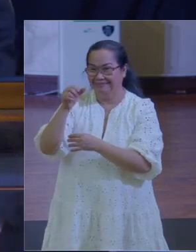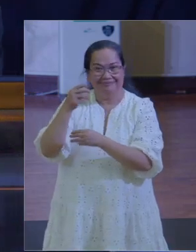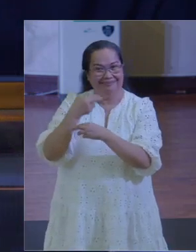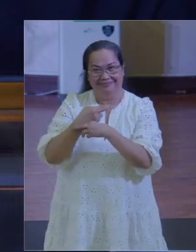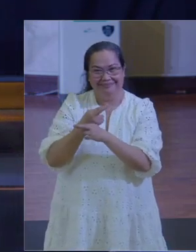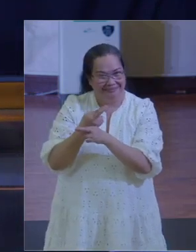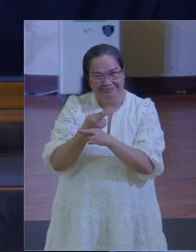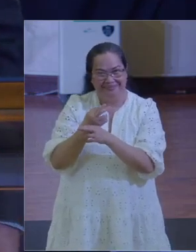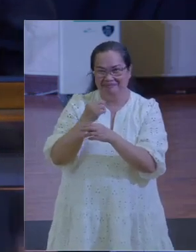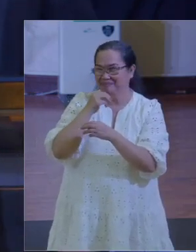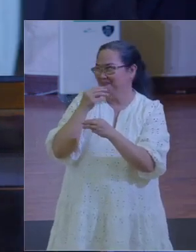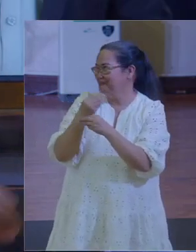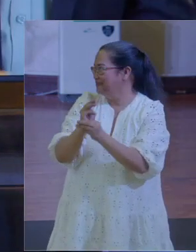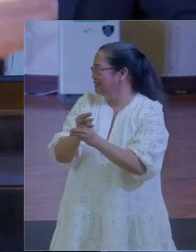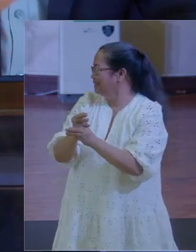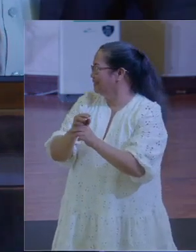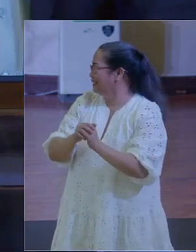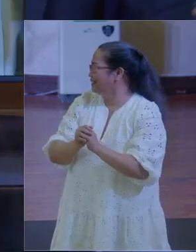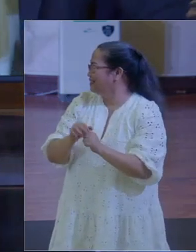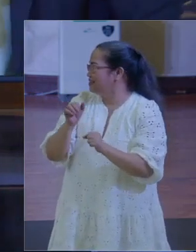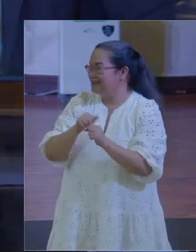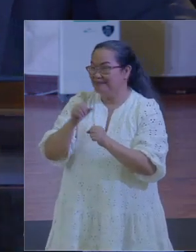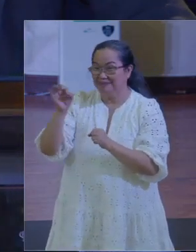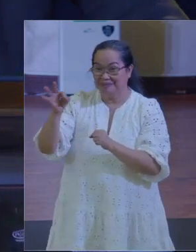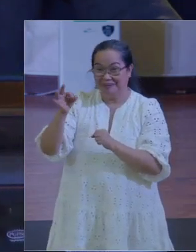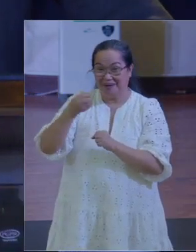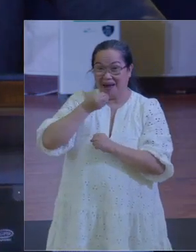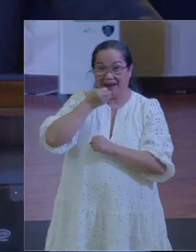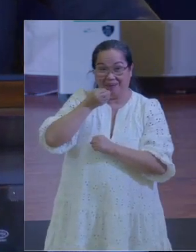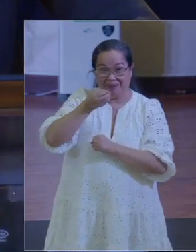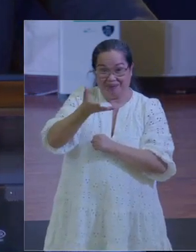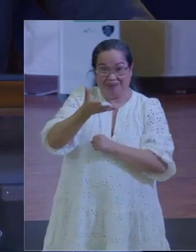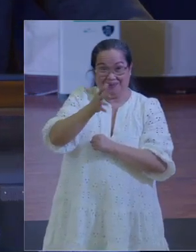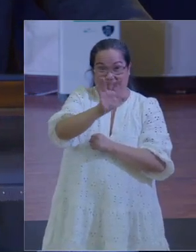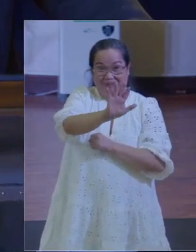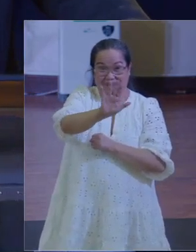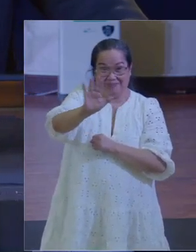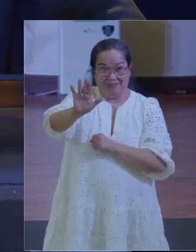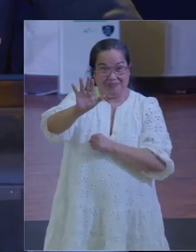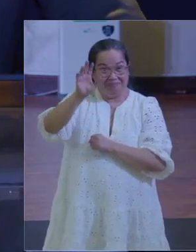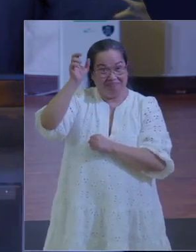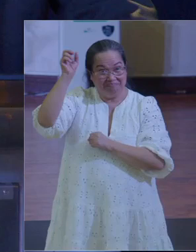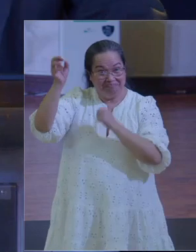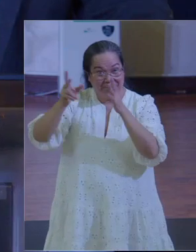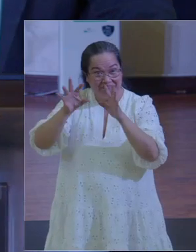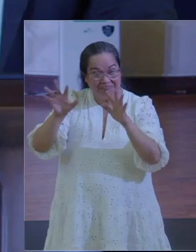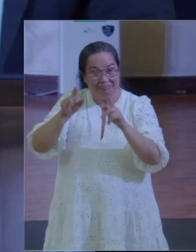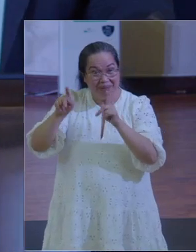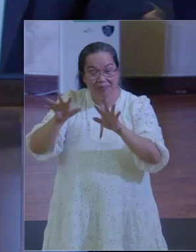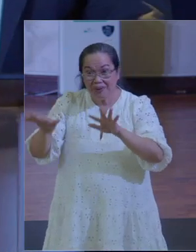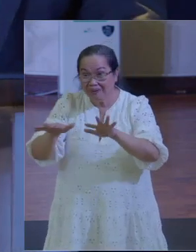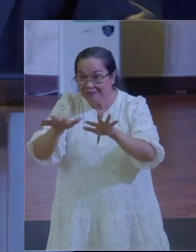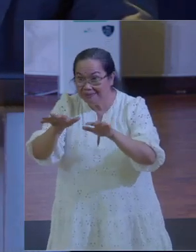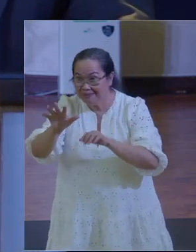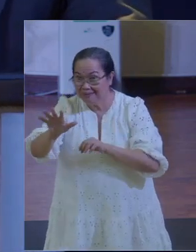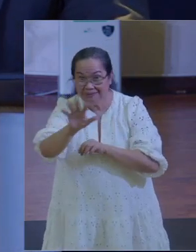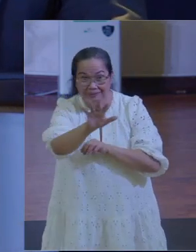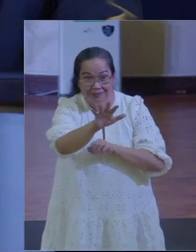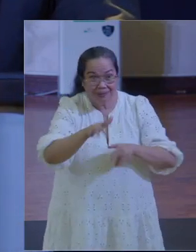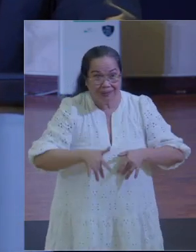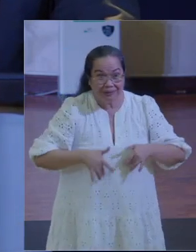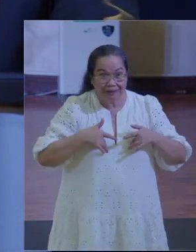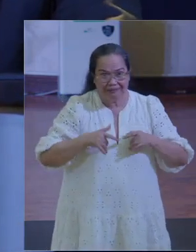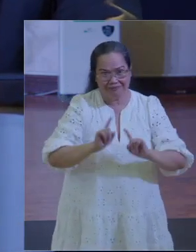Ayan. So pag ang lumalabas sa iyo ay hindi mabuti, kasi sabing ganun, pwede